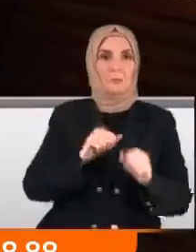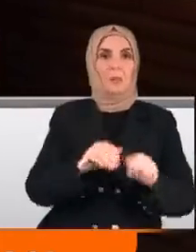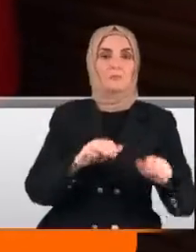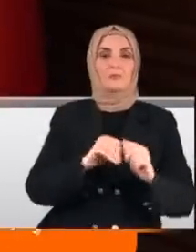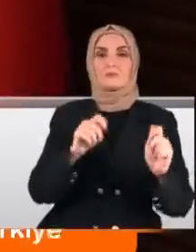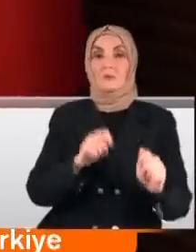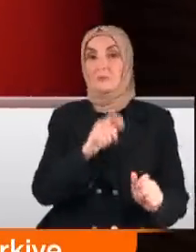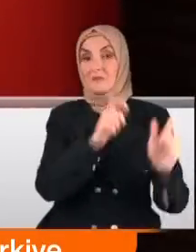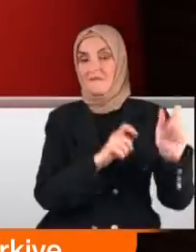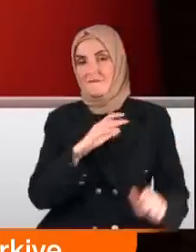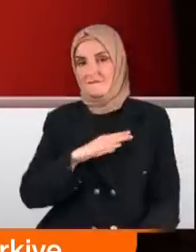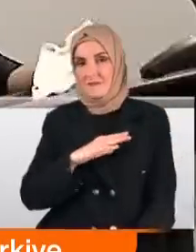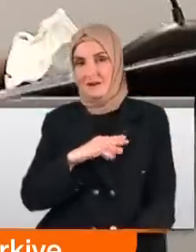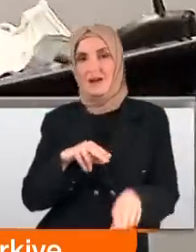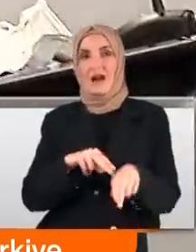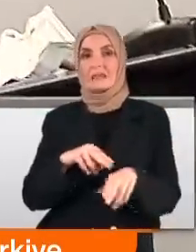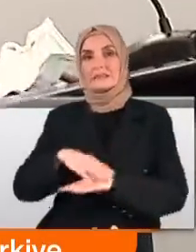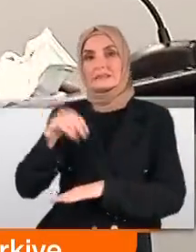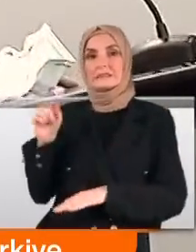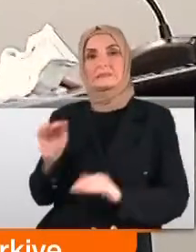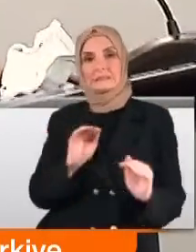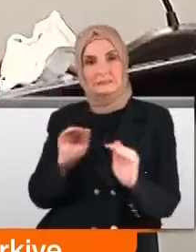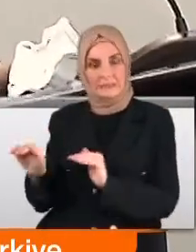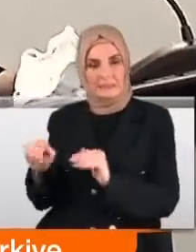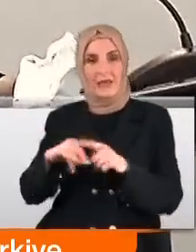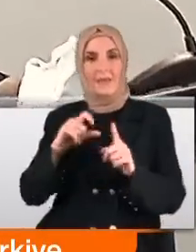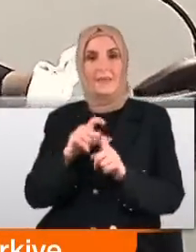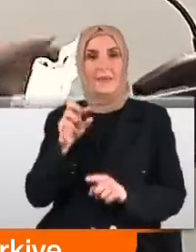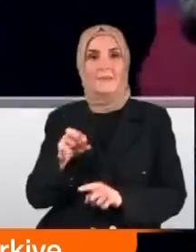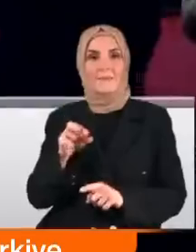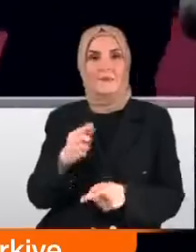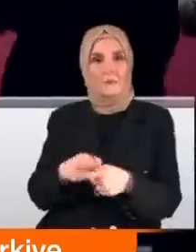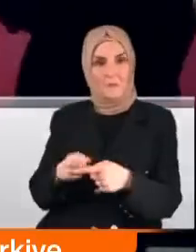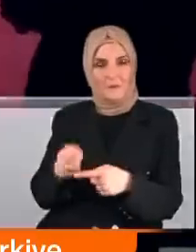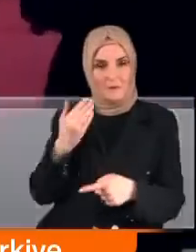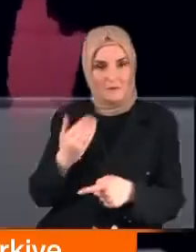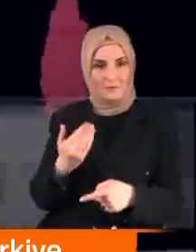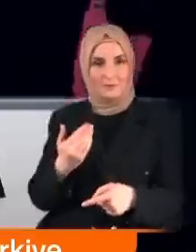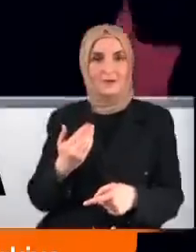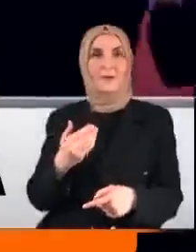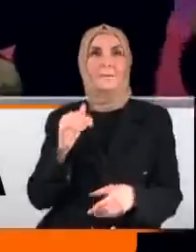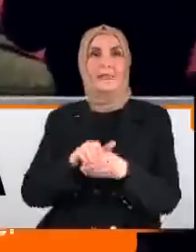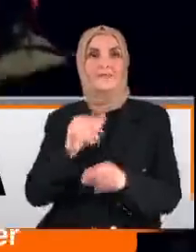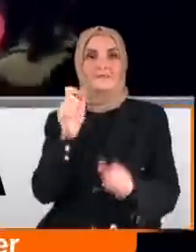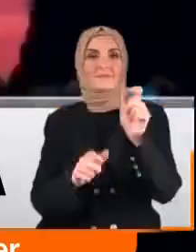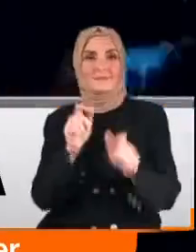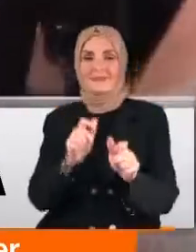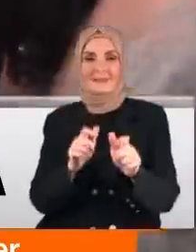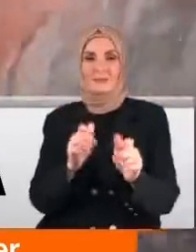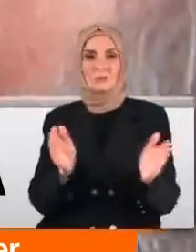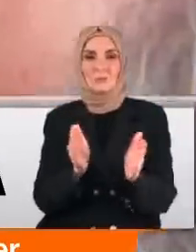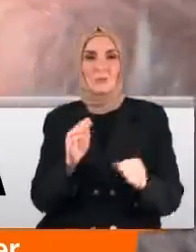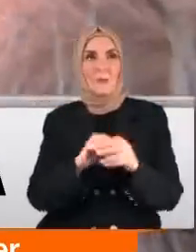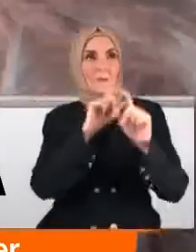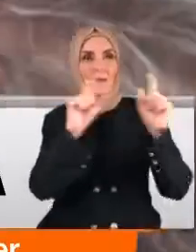ve HDP ile işbirliği, sandalyelerin küçük partilere verilmesi zaten rahatsız ediyordu. Muharrem İnce'yi son